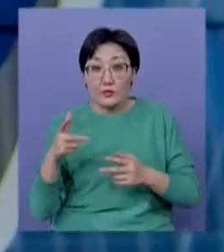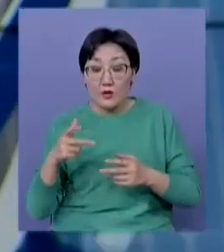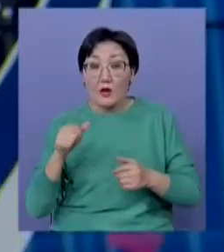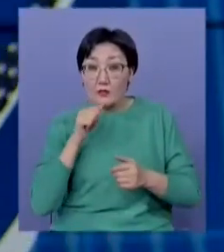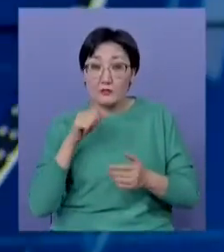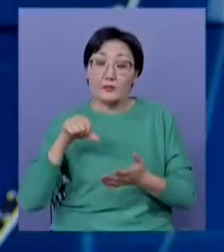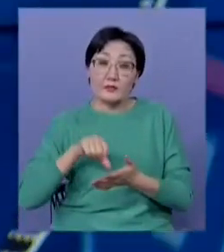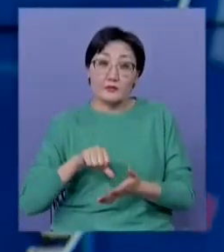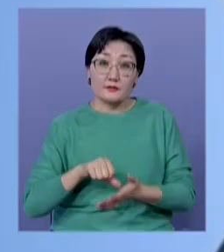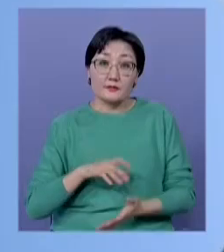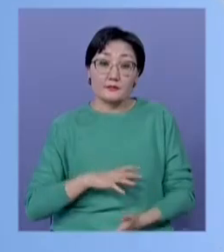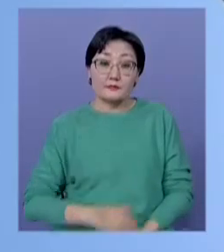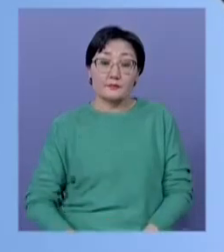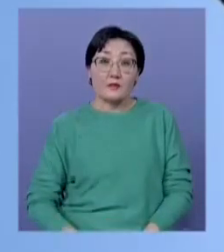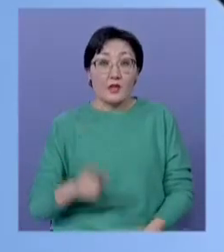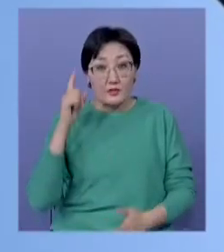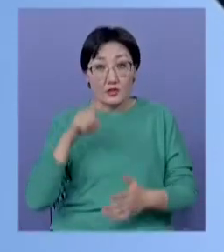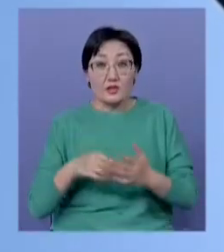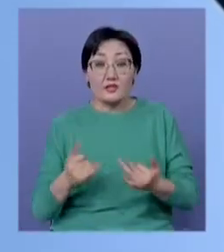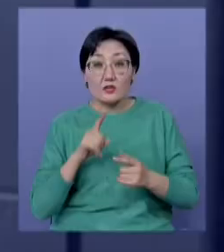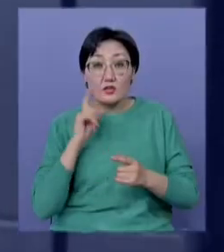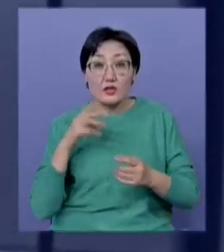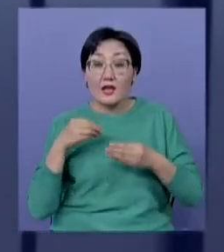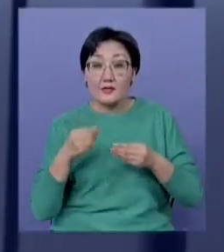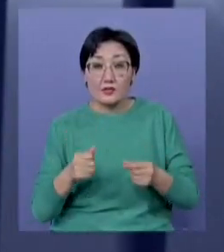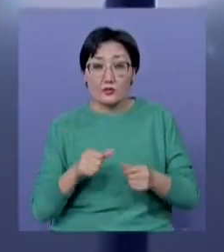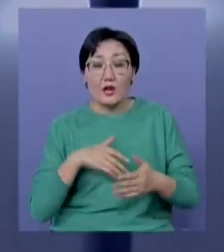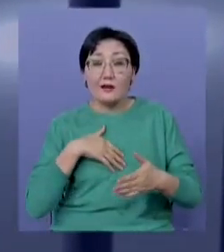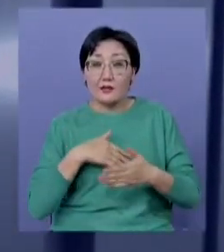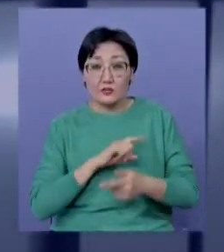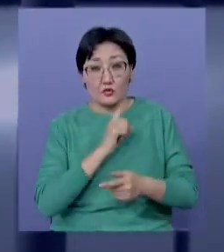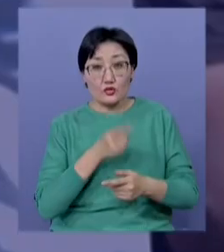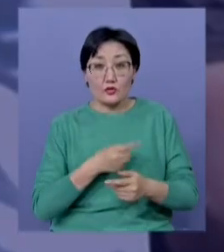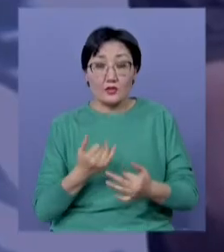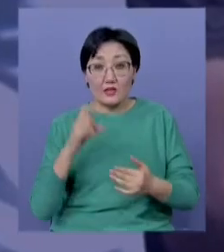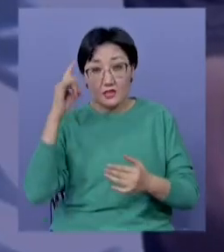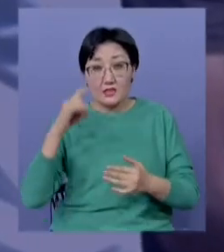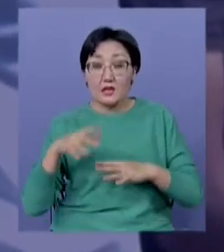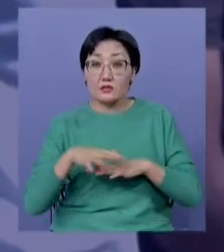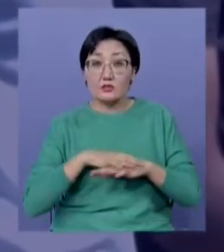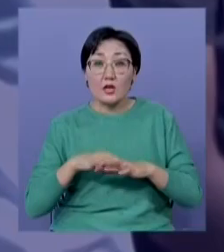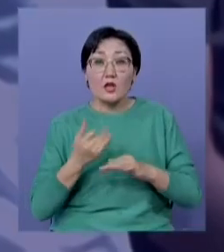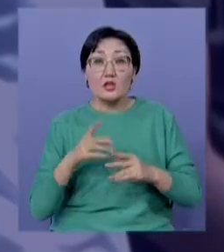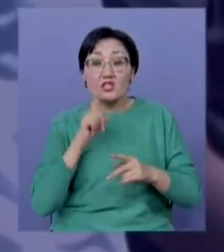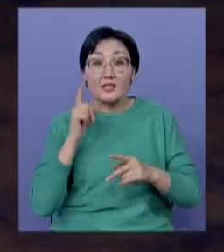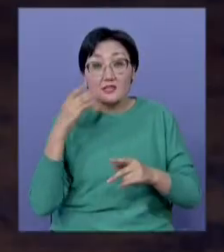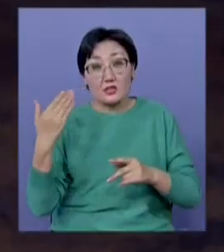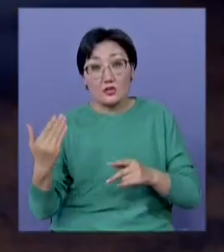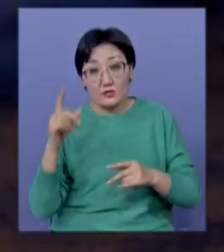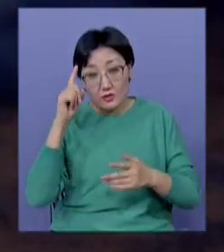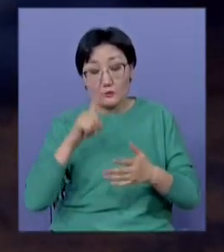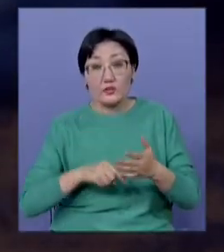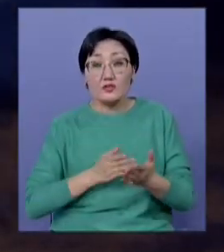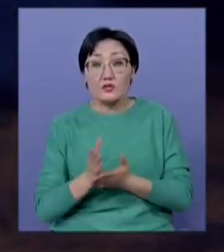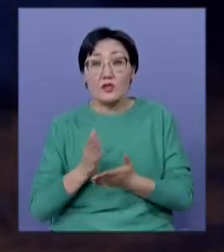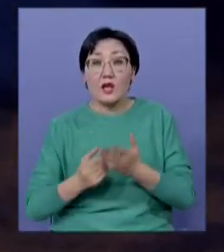сынады. Дін қазіргі жастарға әсер ететін белсенді күштердің бірі, ал Қазақстан халқы әсіресе жастар жағы діни